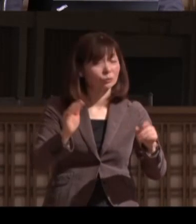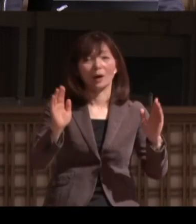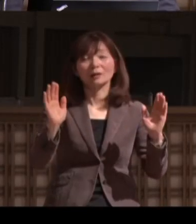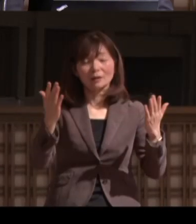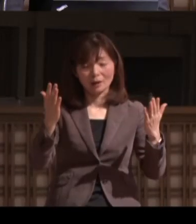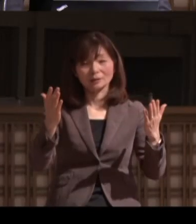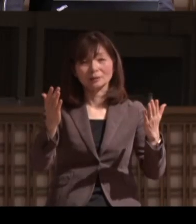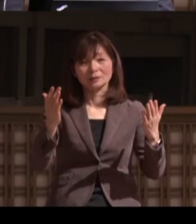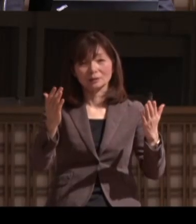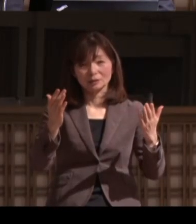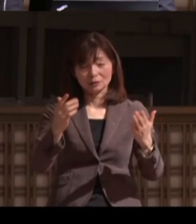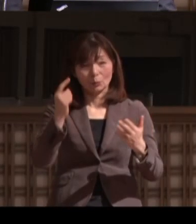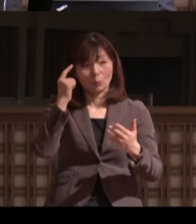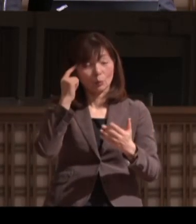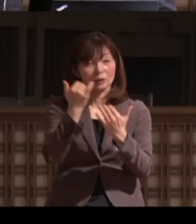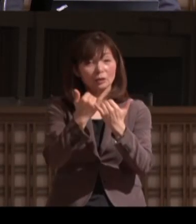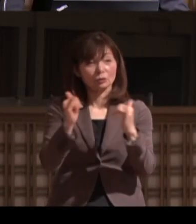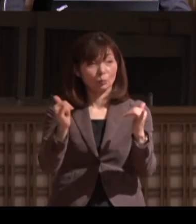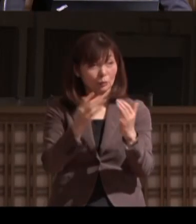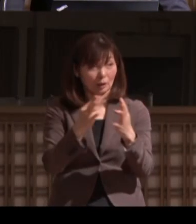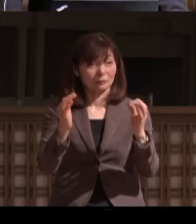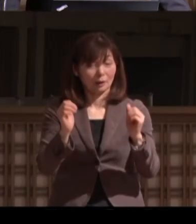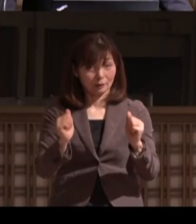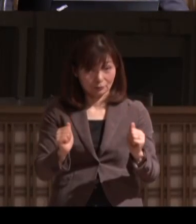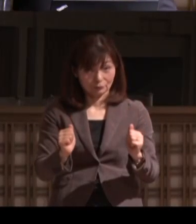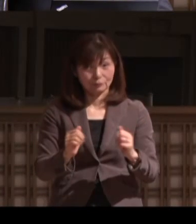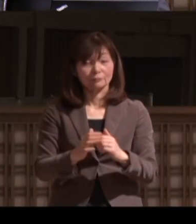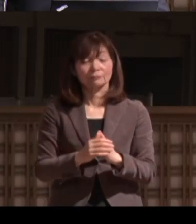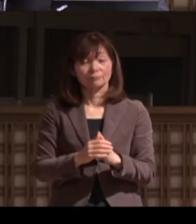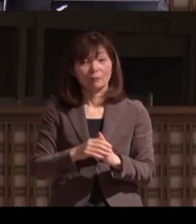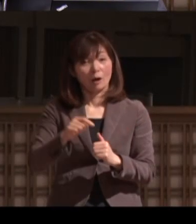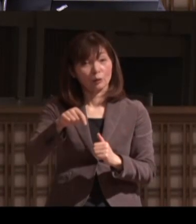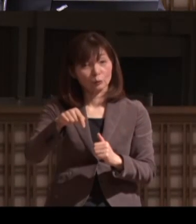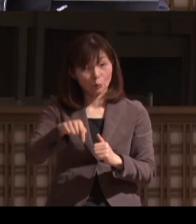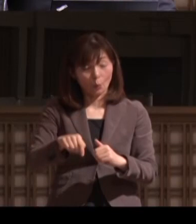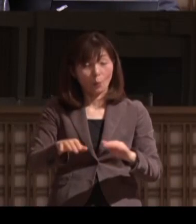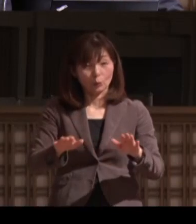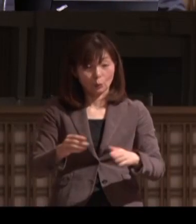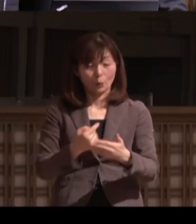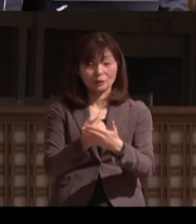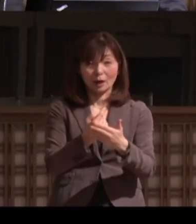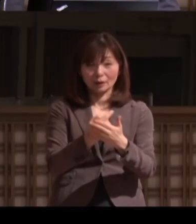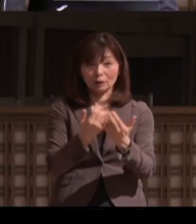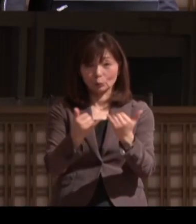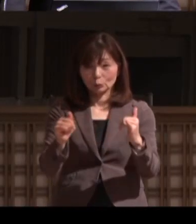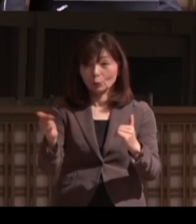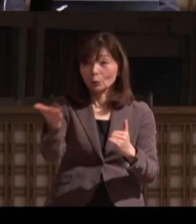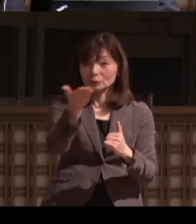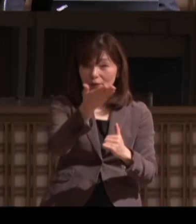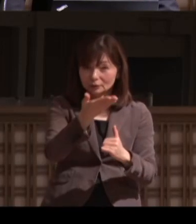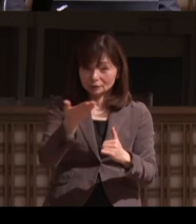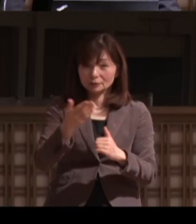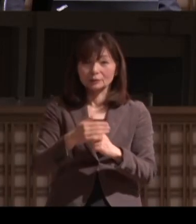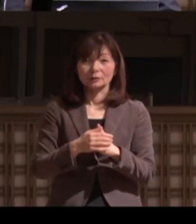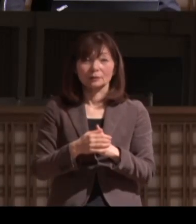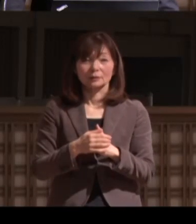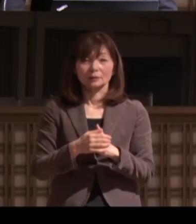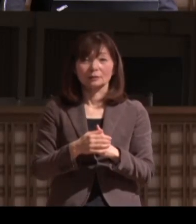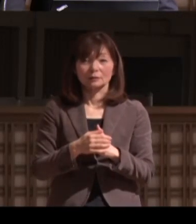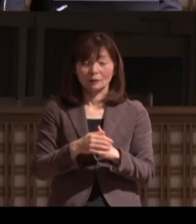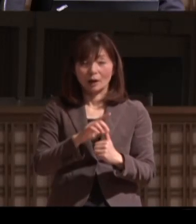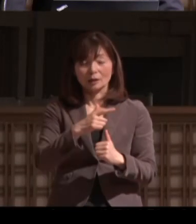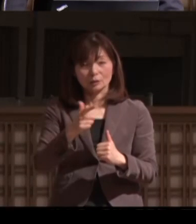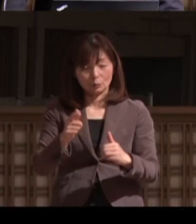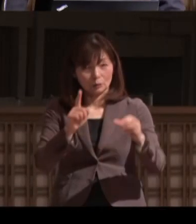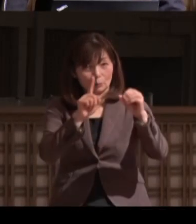もたくさんいらっしゃるのではないでしょうかまこの会場に来ていらっしゃる方は色々あの心ざし